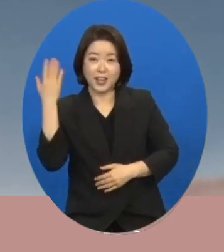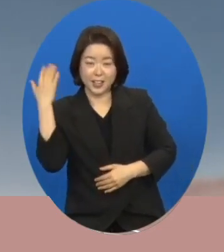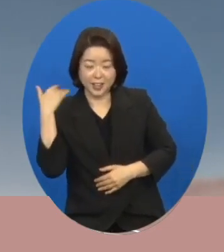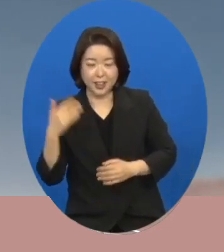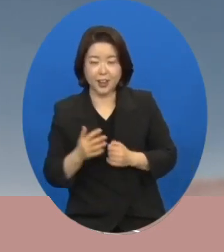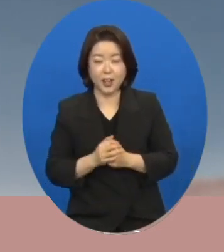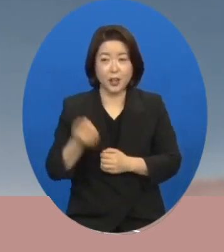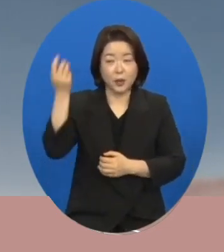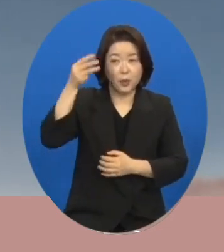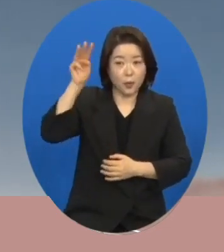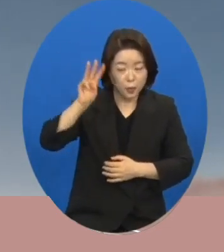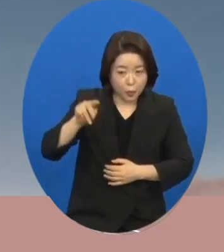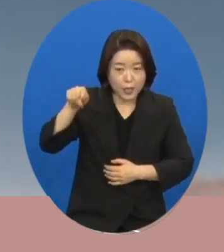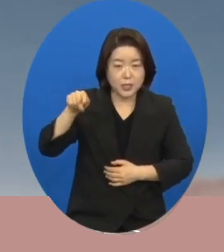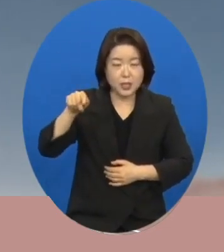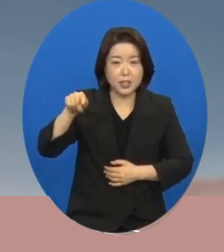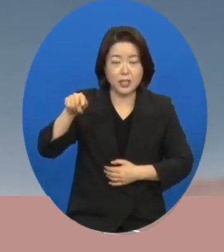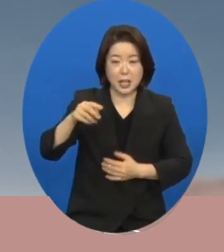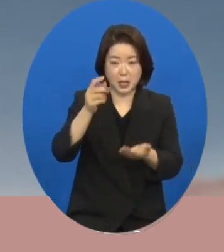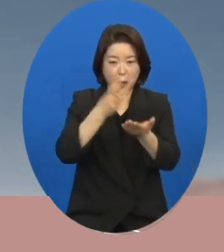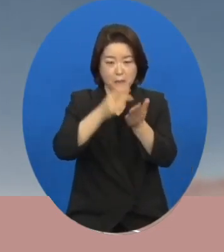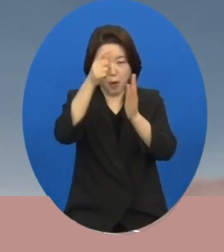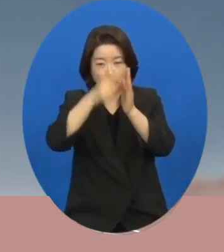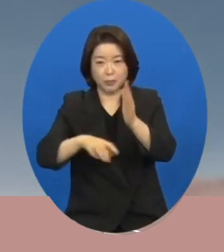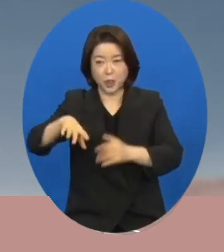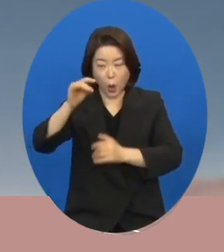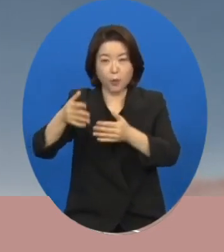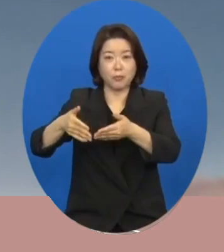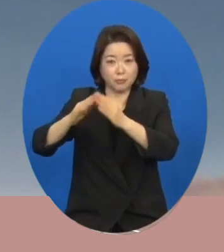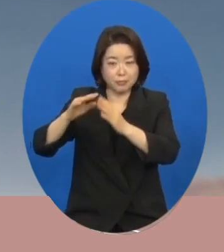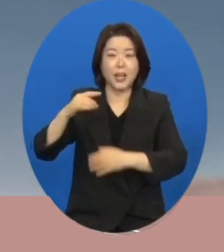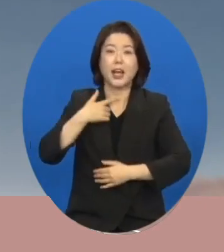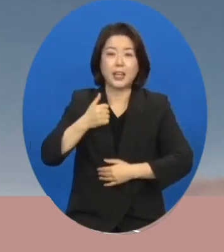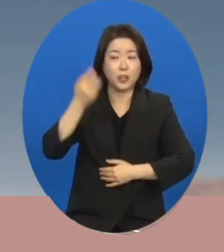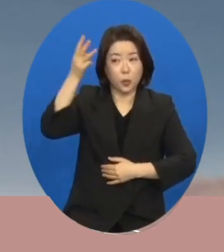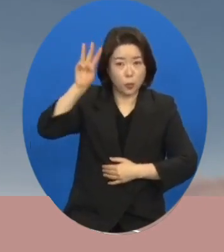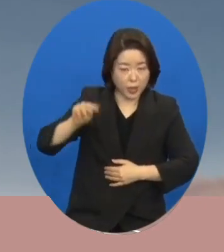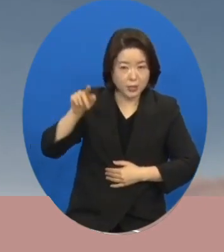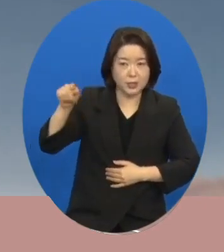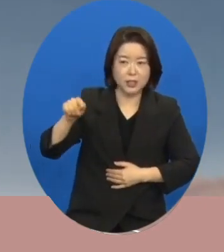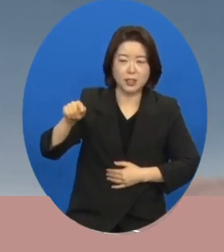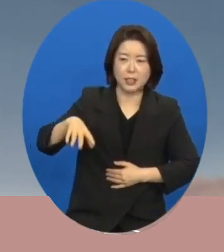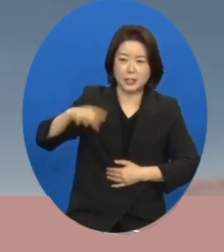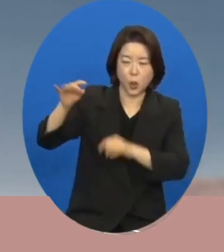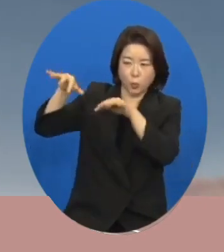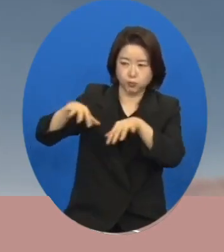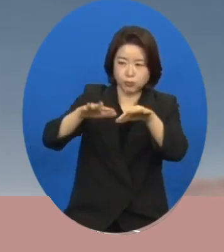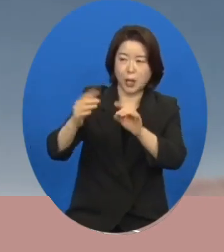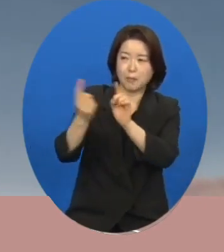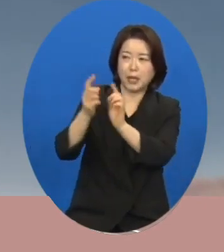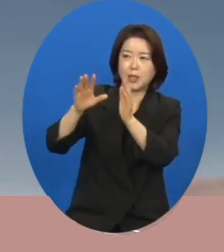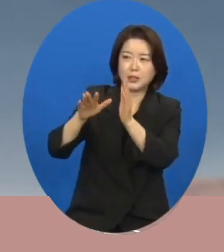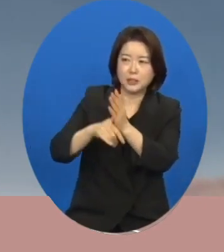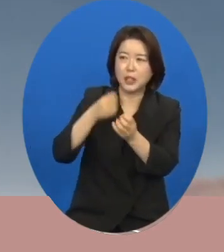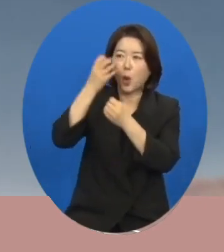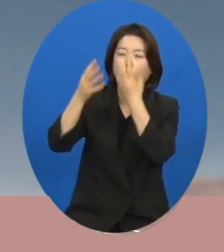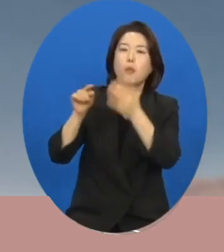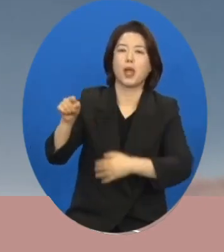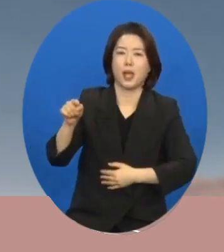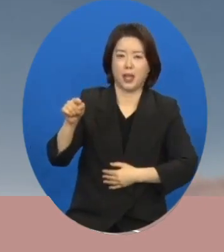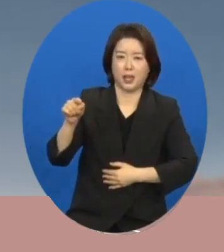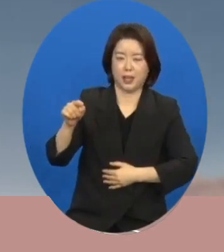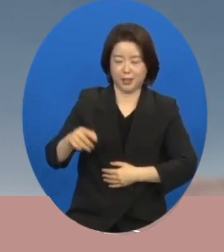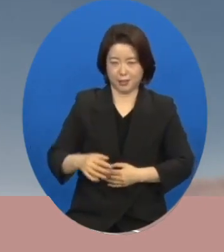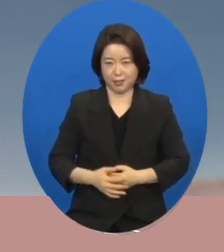했던 얘긴데 어쨌든 이분이 어떤 그 복음에 대해서 예수님에 대해서 확실하지가 않으신 거예요 제가 복음을 다시